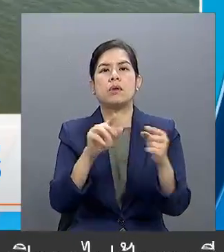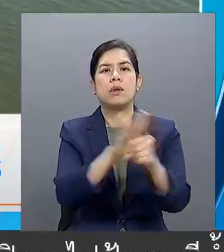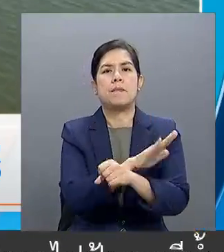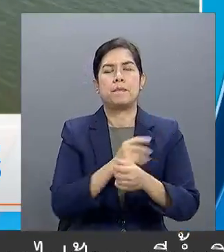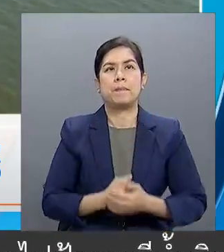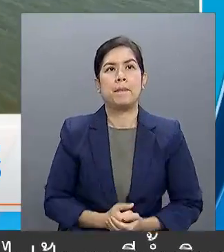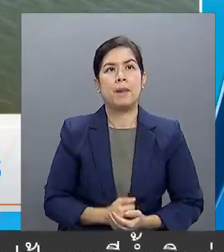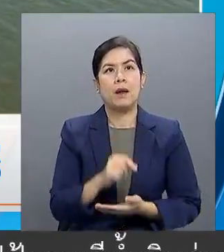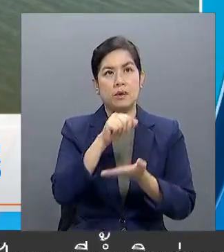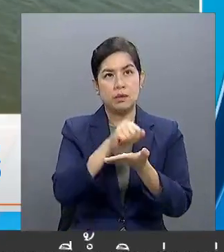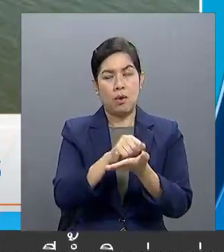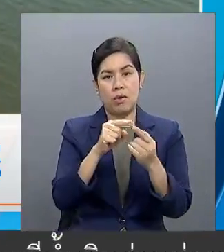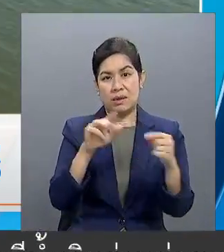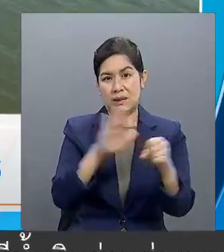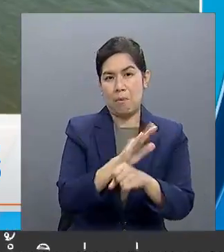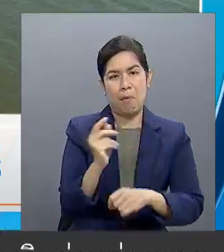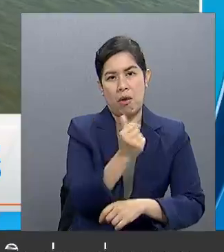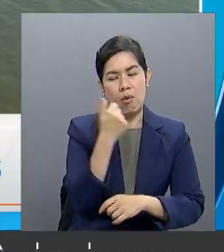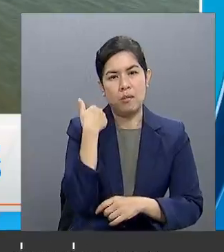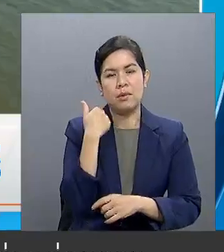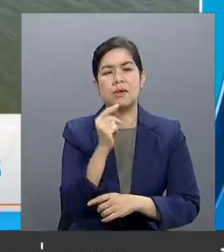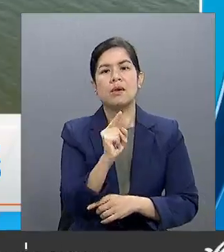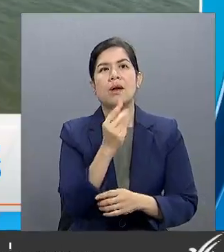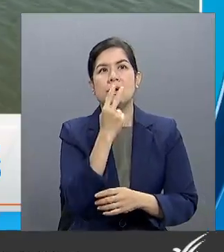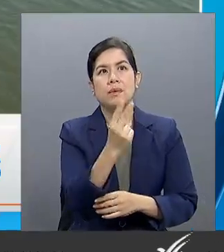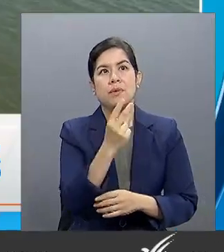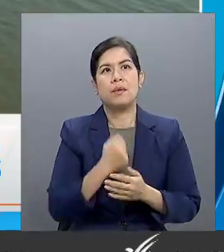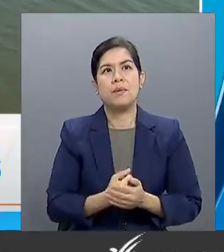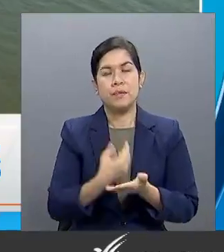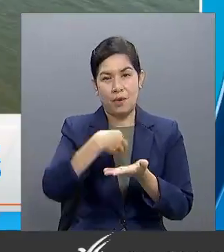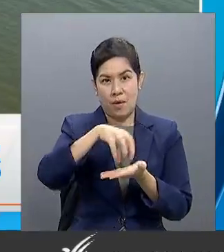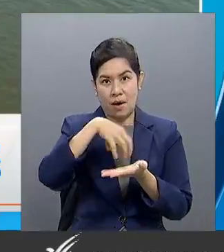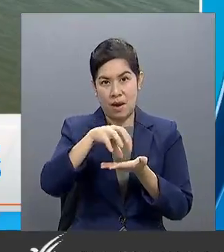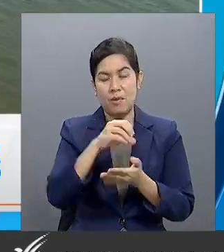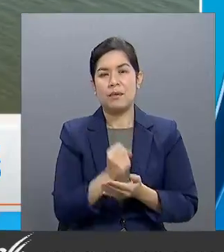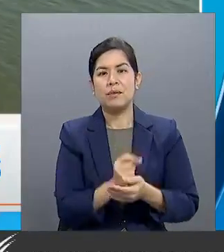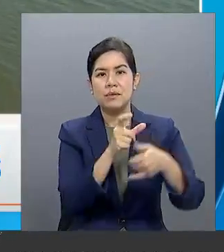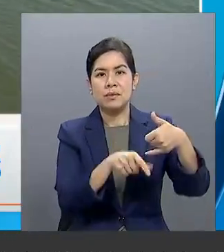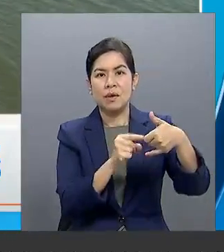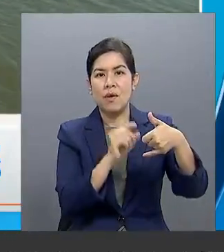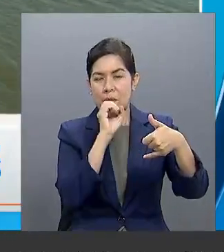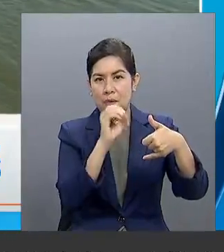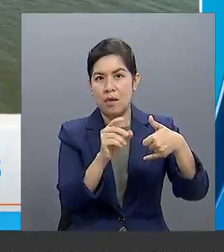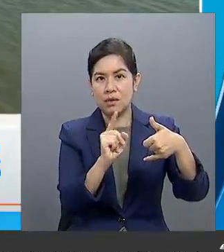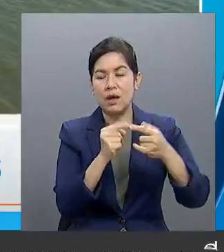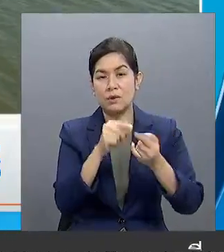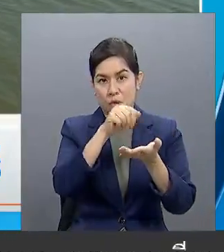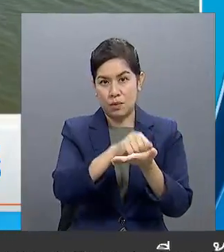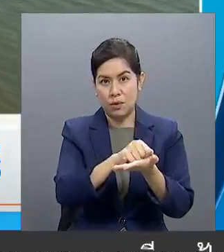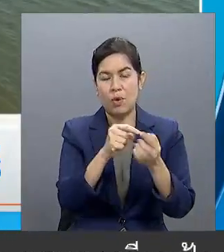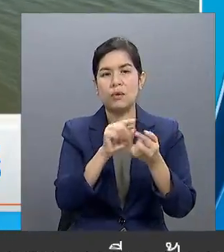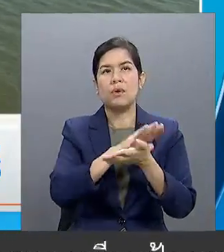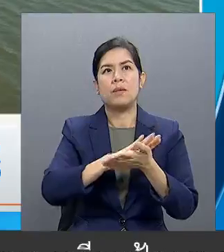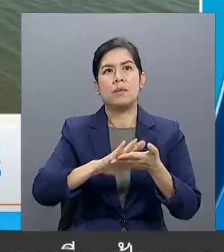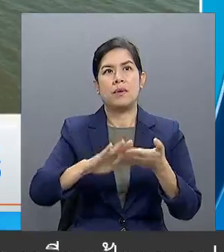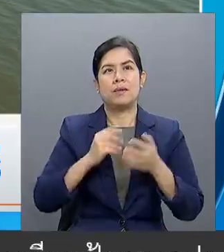แล้วเต็มเร็วมากอย่างเมื่อสักครู่นี้ในคอมเมนต์ในไลฟ์ Facebook คุณเกษมสิริมาบอกพวกเราว่าจองเรียบร้อยแล้วค่ะ